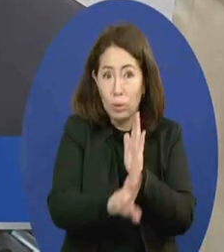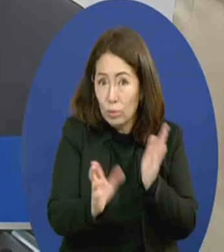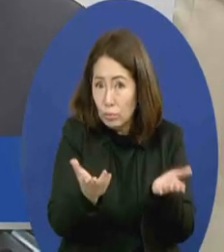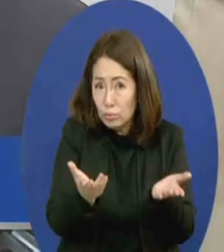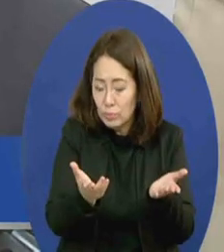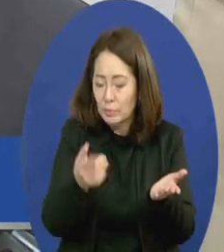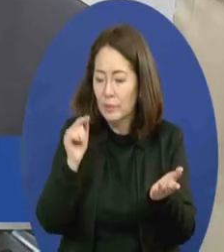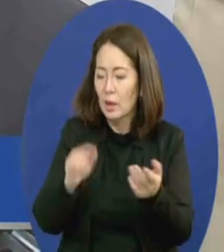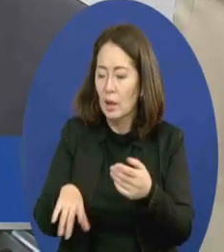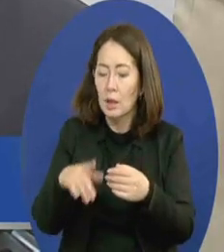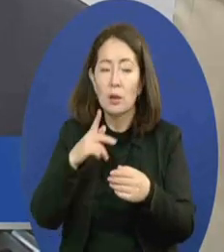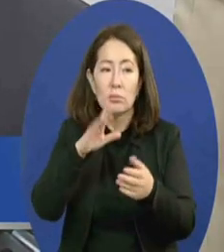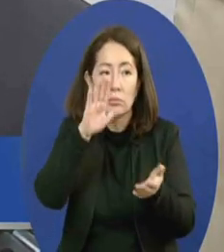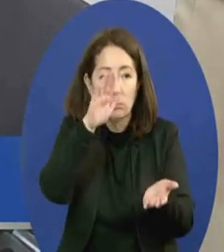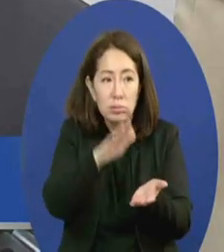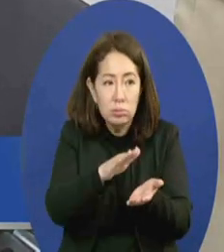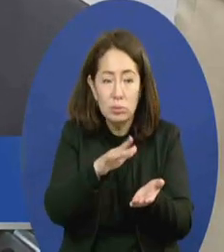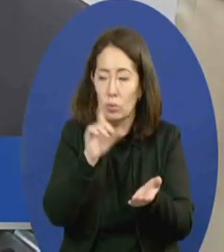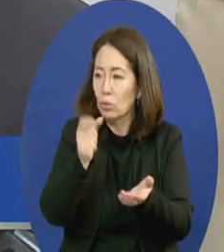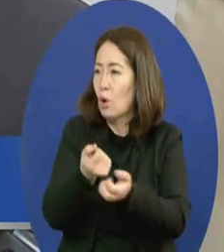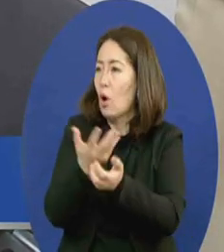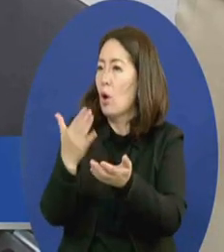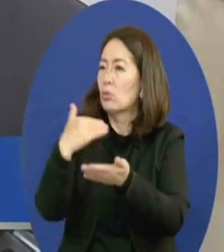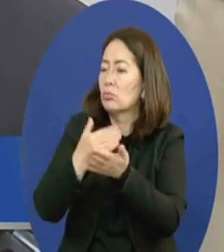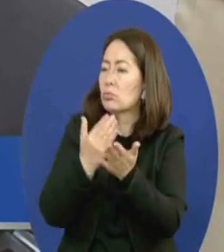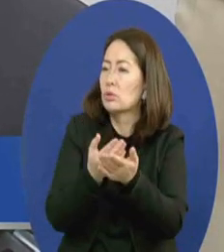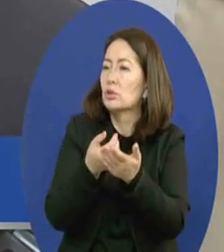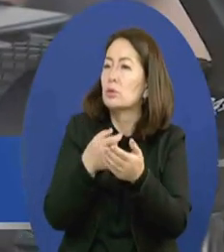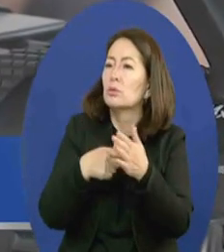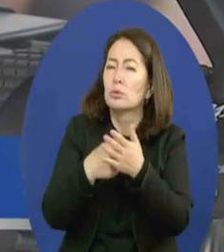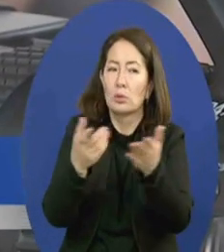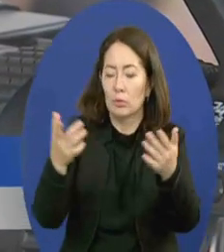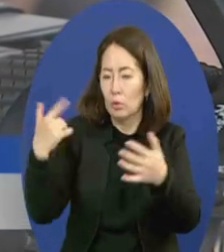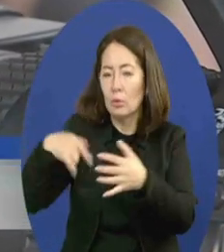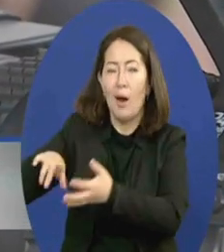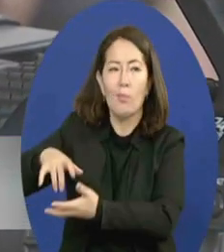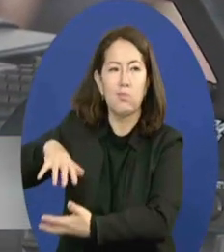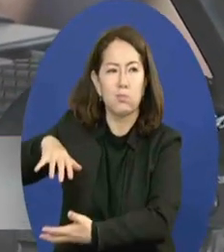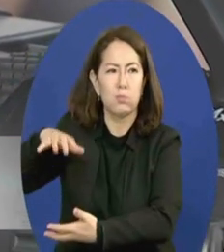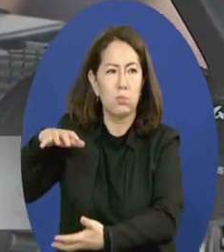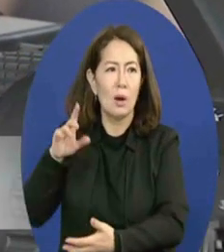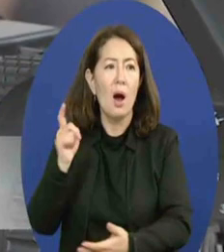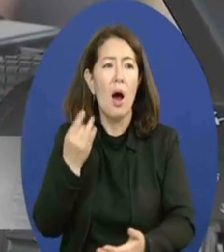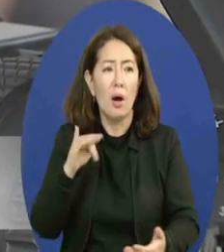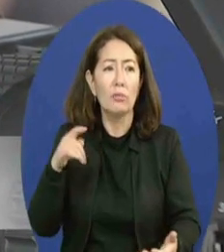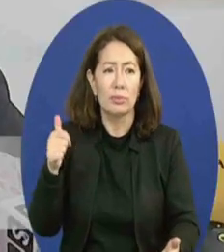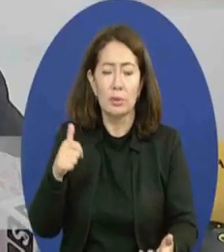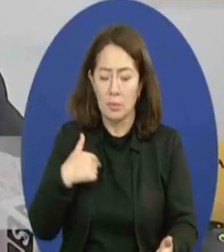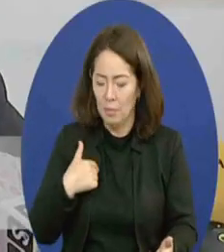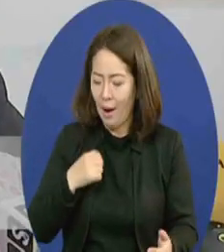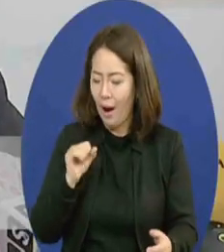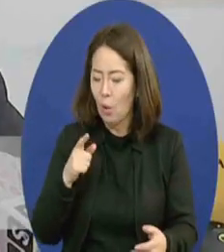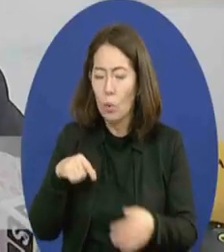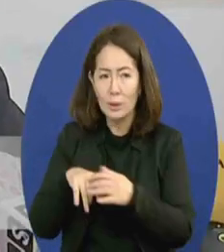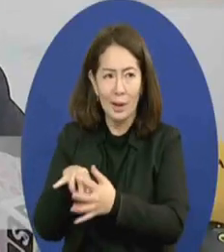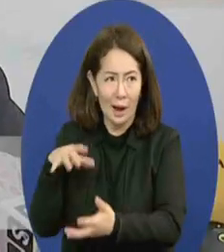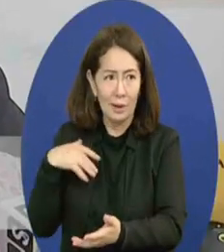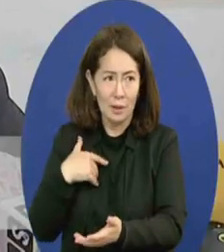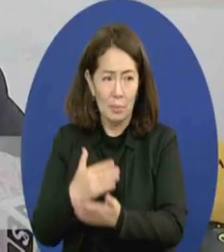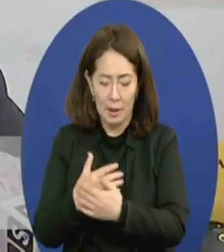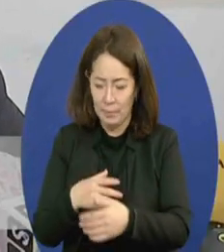өдөрт нь станцын үйлдвэрлэлийг олон хүнд хүртэх тийм зорилгоор лимит тавьж байгаа. Тэрнээс агуулгын нөөцөл хэрэг байгаа гэж ойлгож байна. Тухайн нэг аж ахуйн